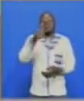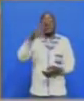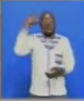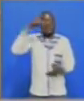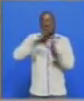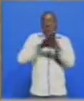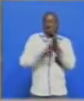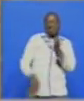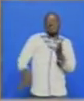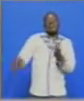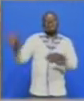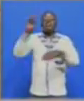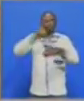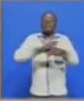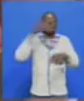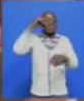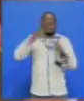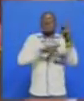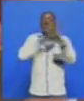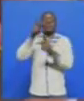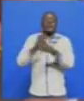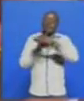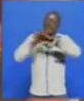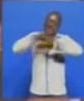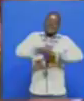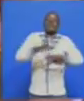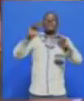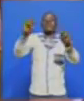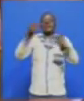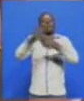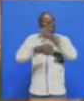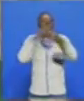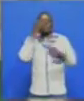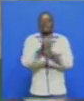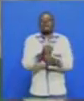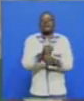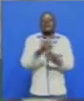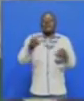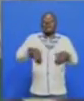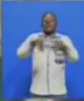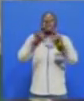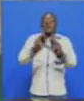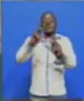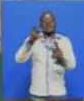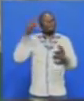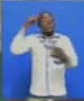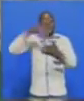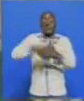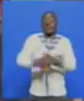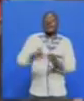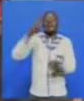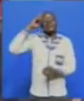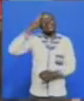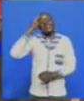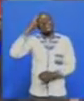l'exposition aux risques et les déplacements forcés est le thème de cette année. Une opportunité pour approfondir la réflexion sur